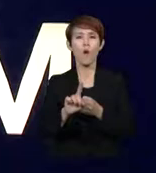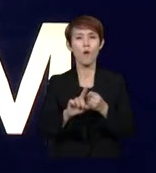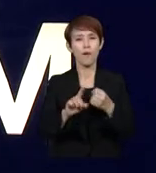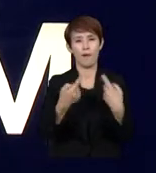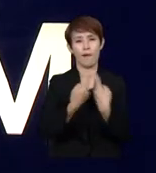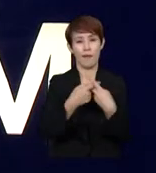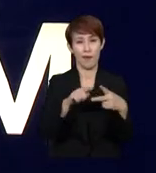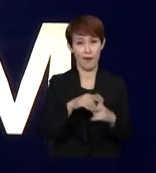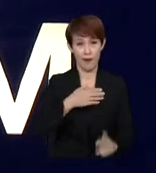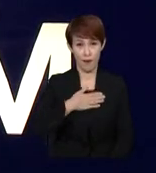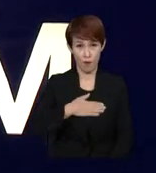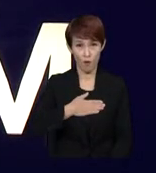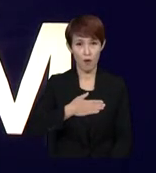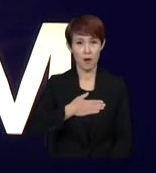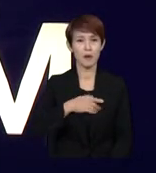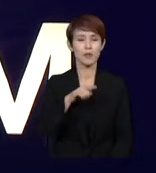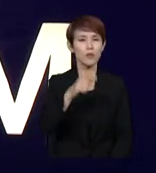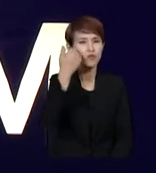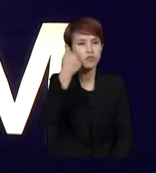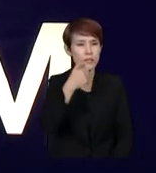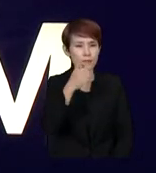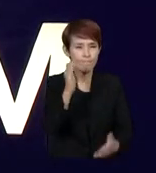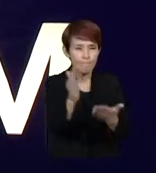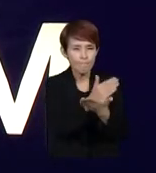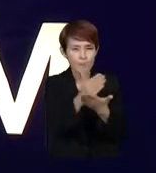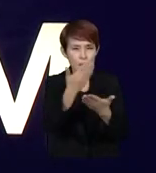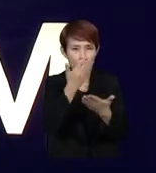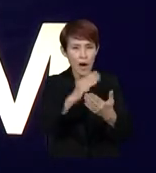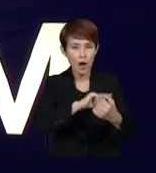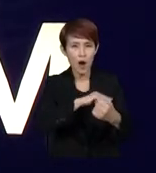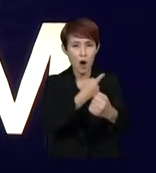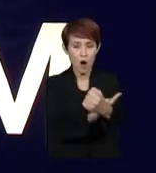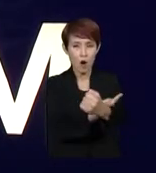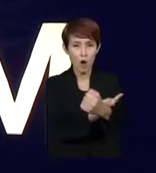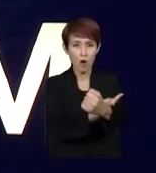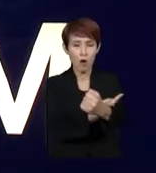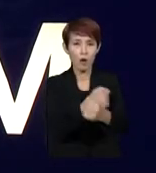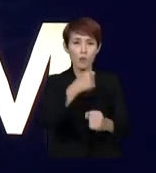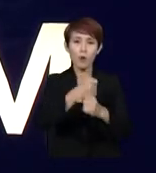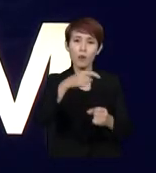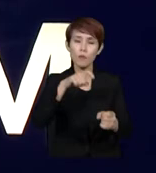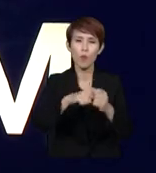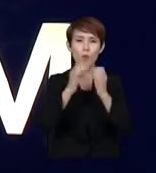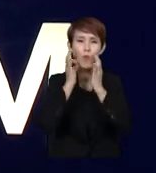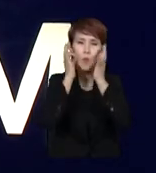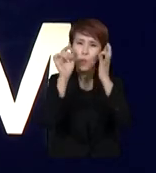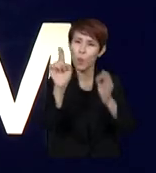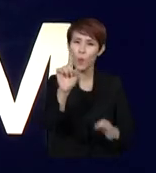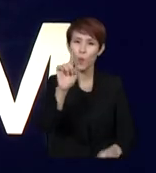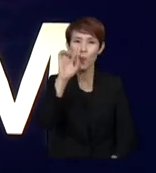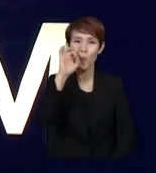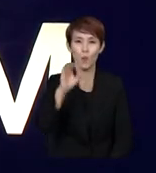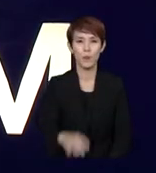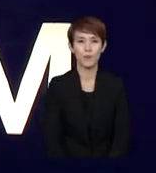또 포퓰리스트들을 가려낼 수 있게 하는 역량을 키우기 위해서는 어떤 노력이 필요하다고